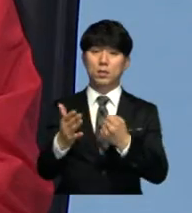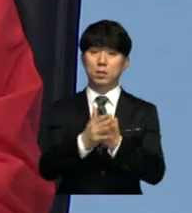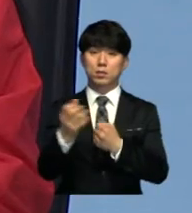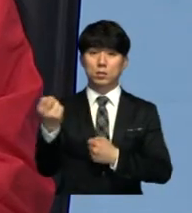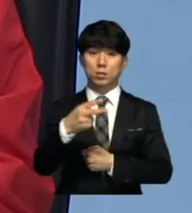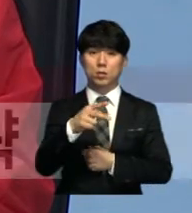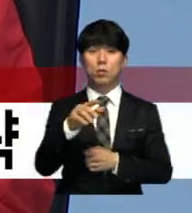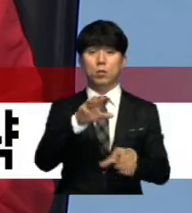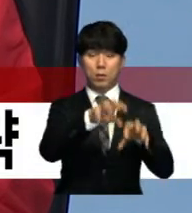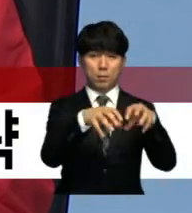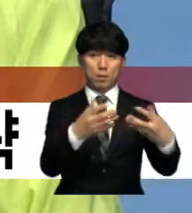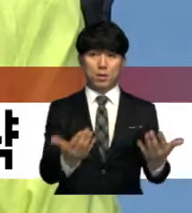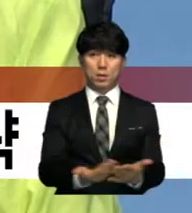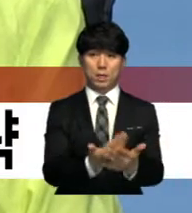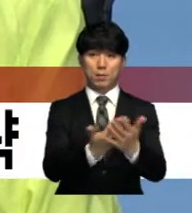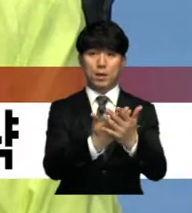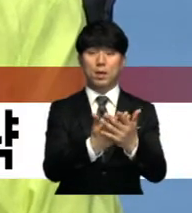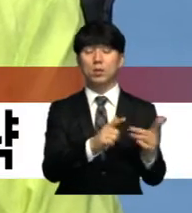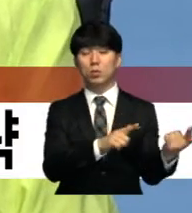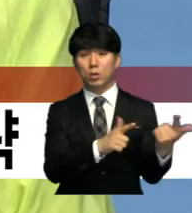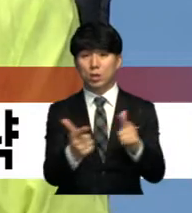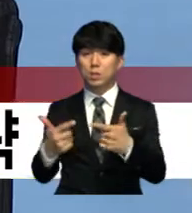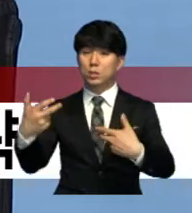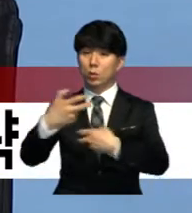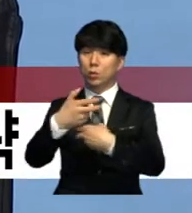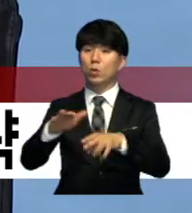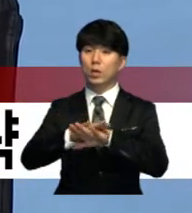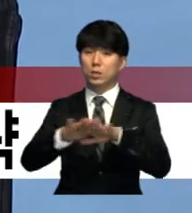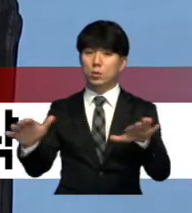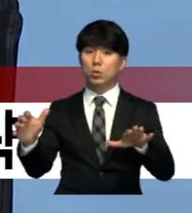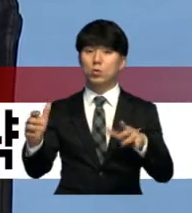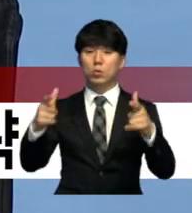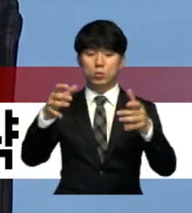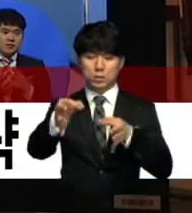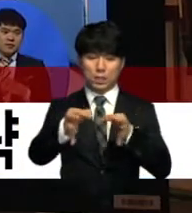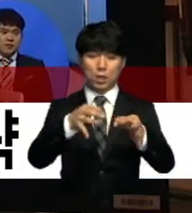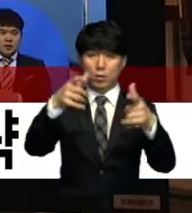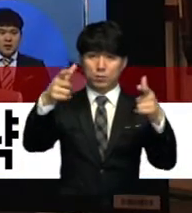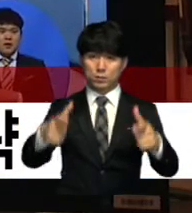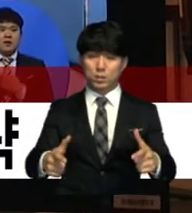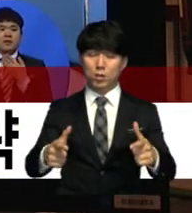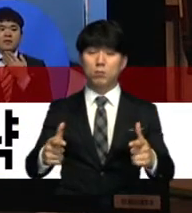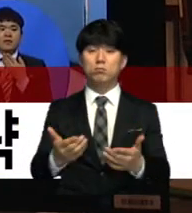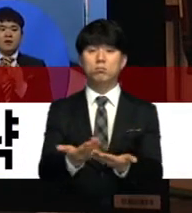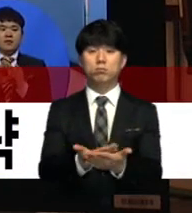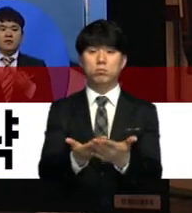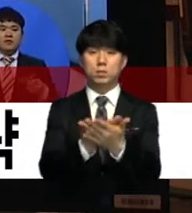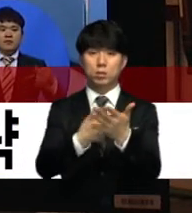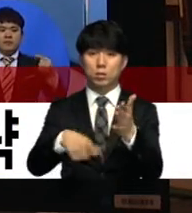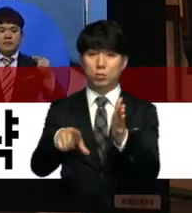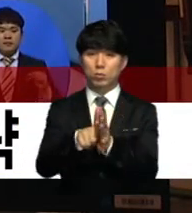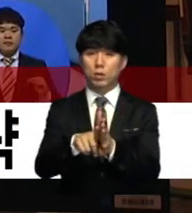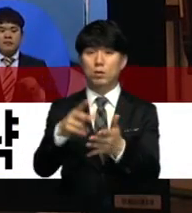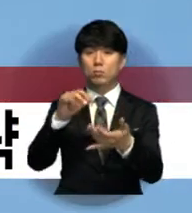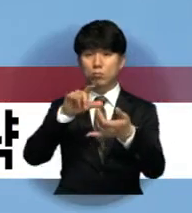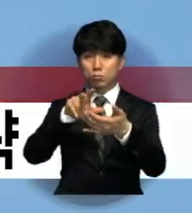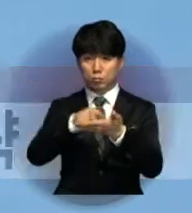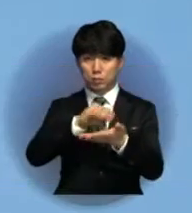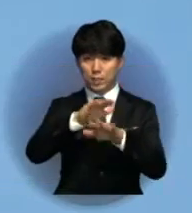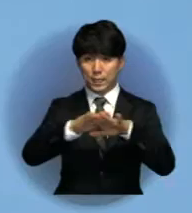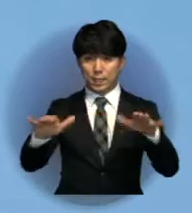마을 개발 상습 교통 체증에 소 그리고 지역 내 상업시설 확대 등 서초 이 지역의 현안 문제 해결을 약속했습니다